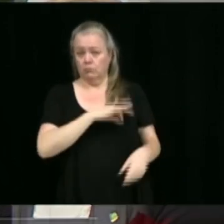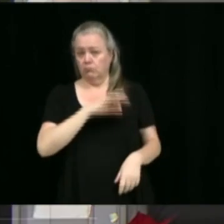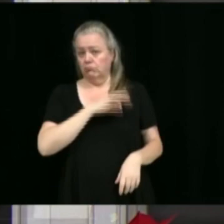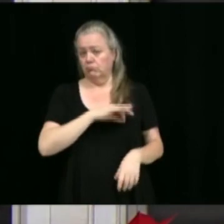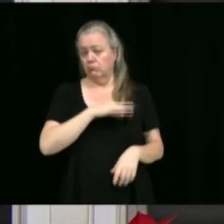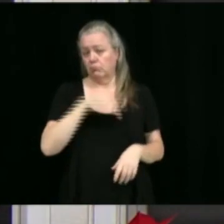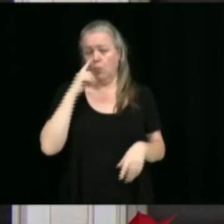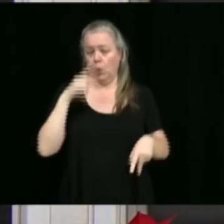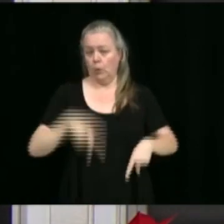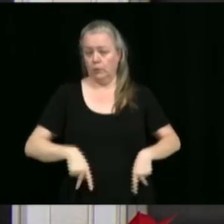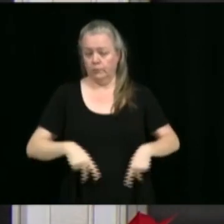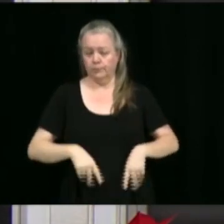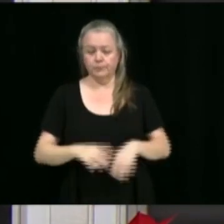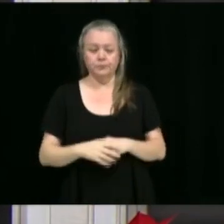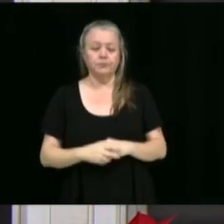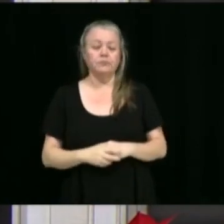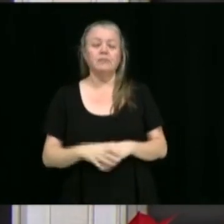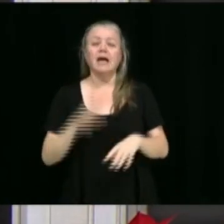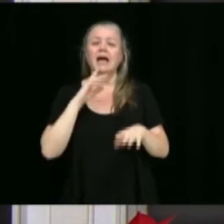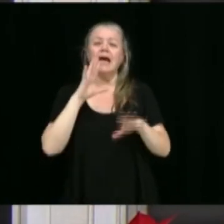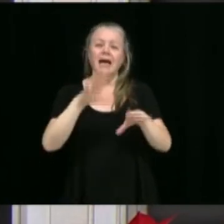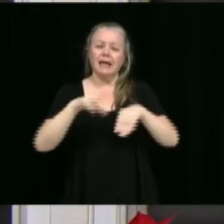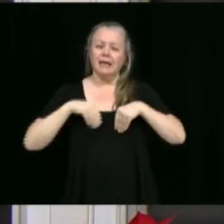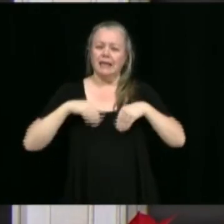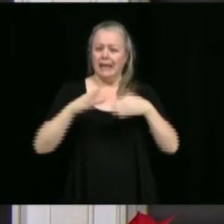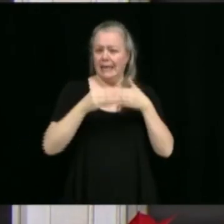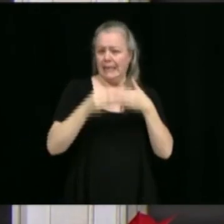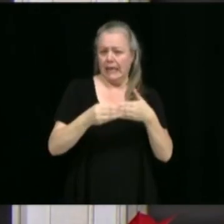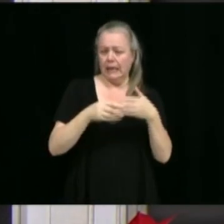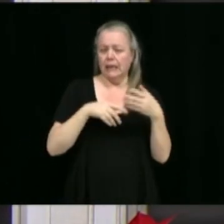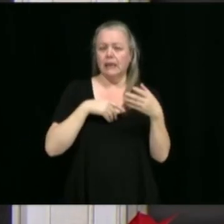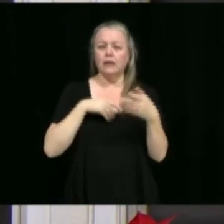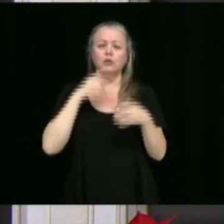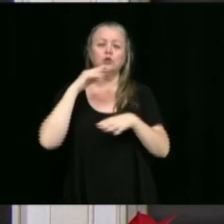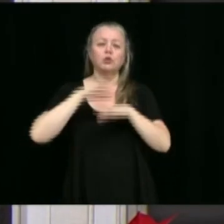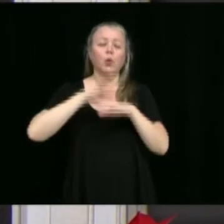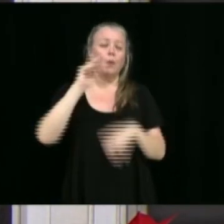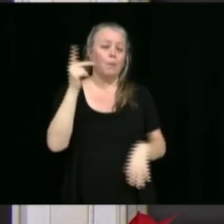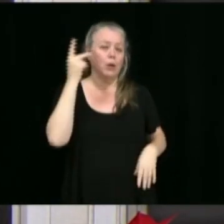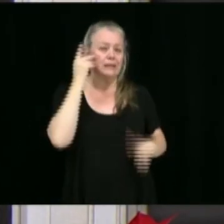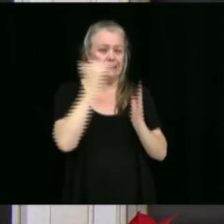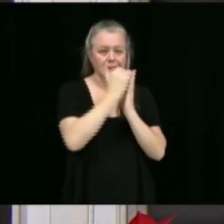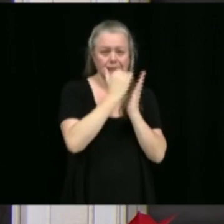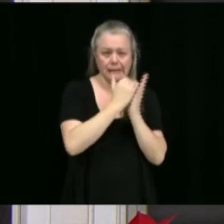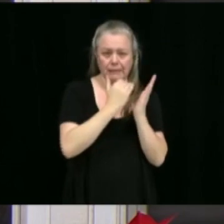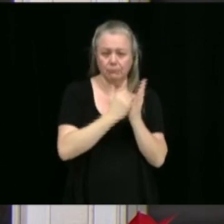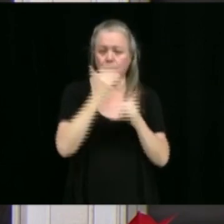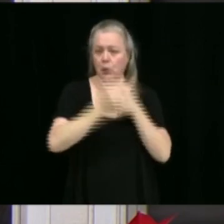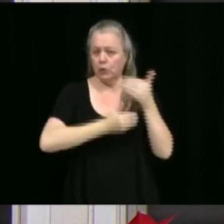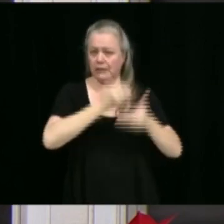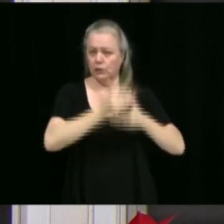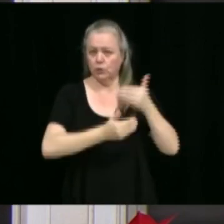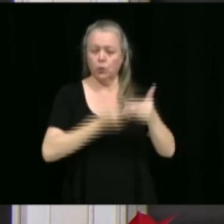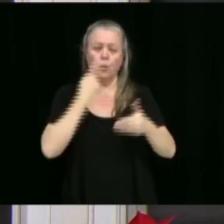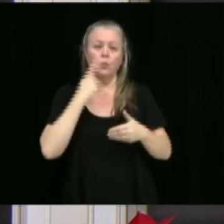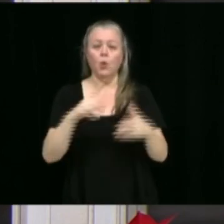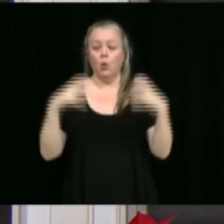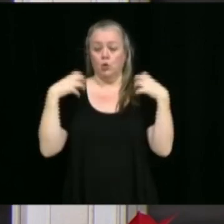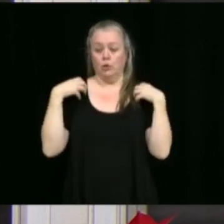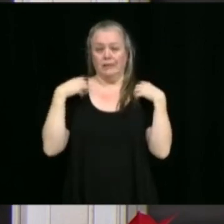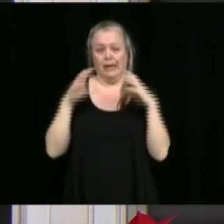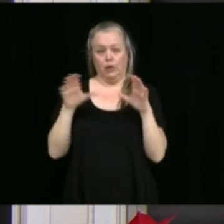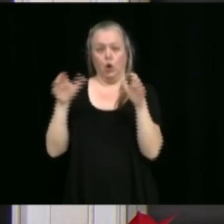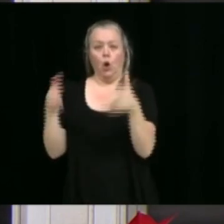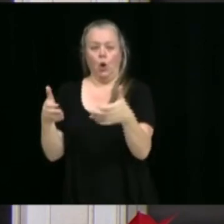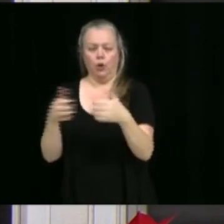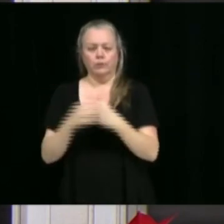Merveilleux. Adoption du guide de politique et procédure de l'Ordre victorien et nomination des membres du conseil de l'Ordre. Donc, il s'agit